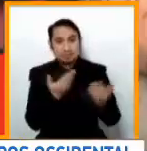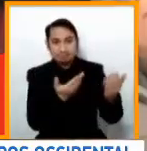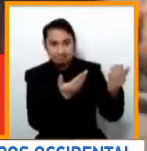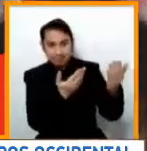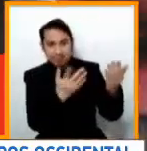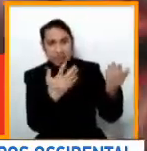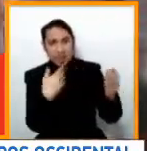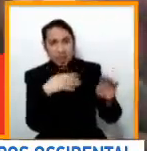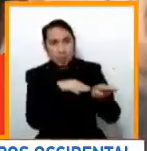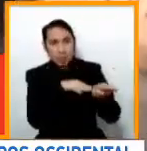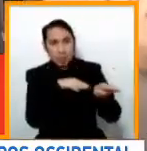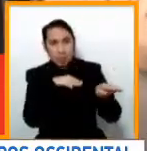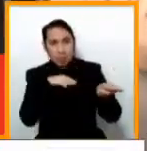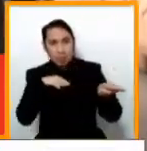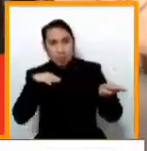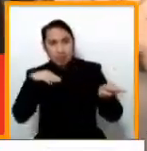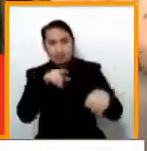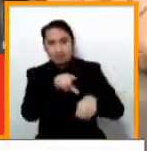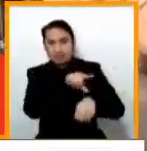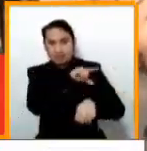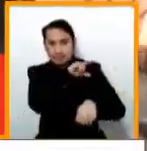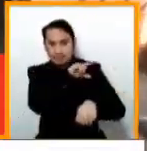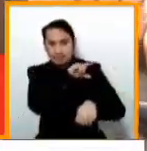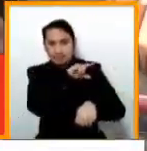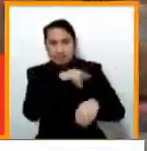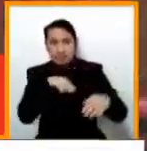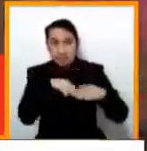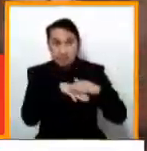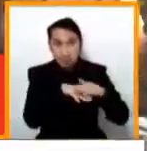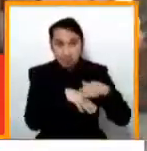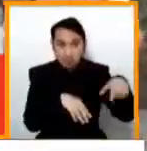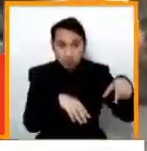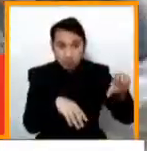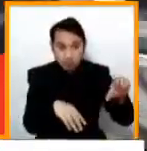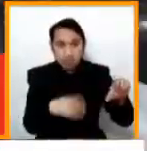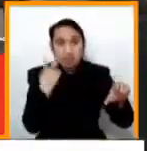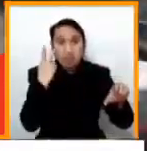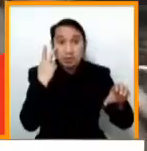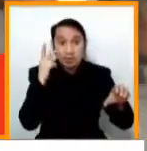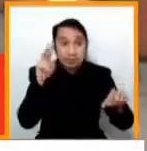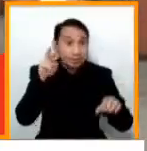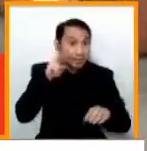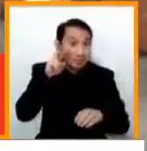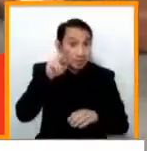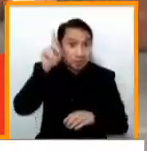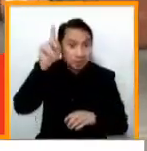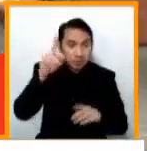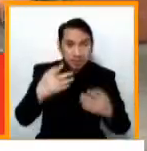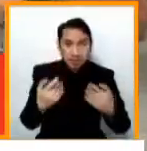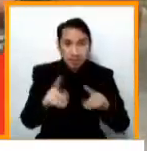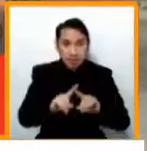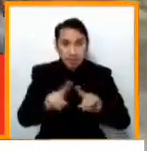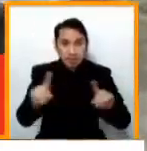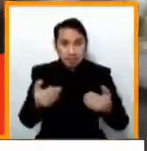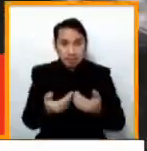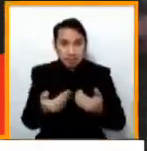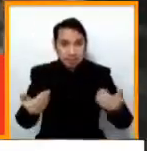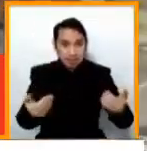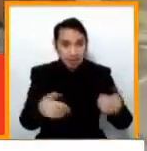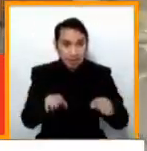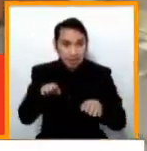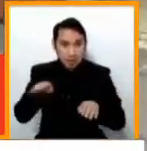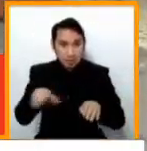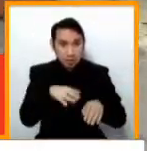ng mga sasakyan na papasok dito sa Quezon City. At tulad na nakikita nyo, iba yung lane para sa mga nakamotorsiklo at